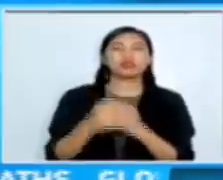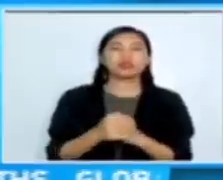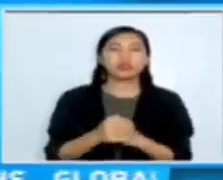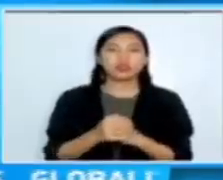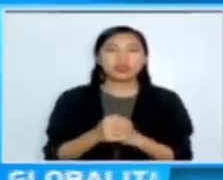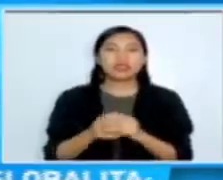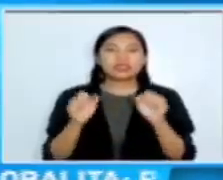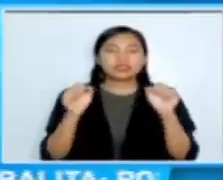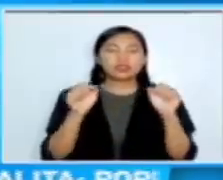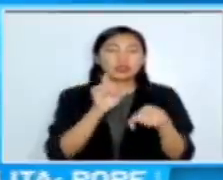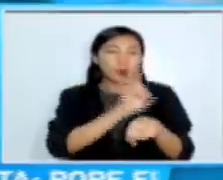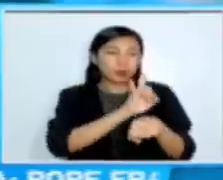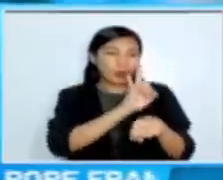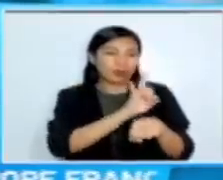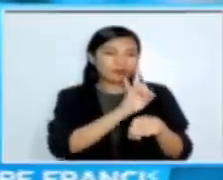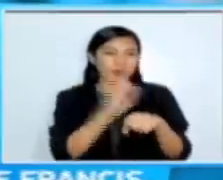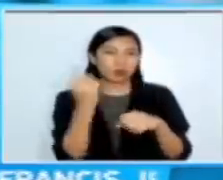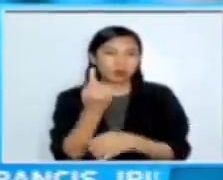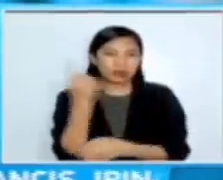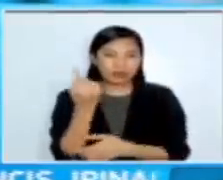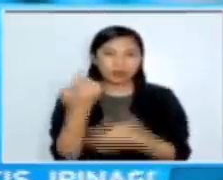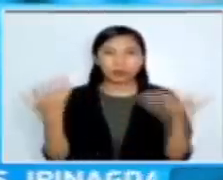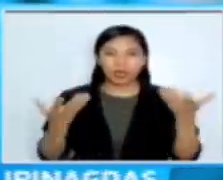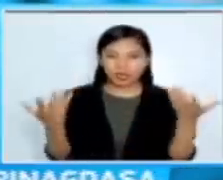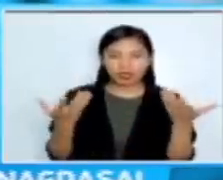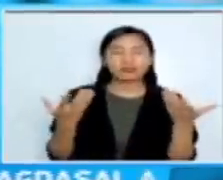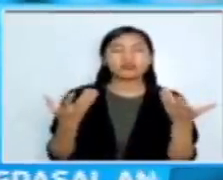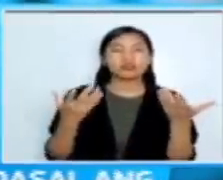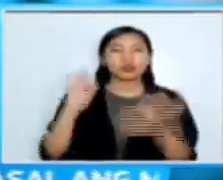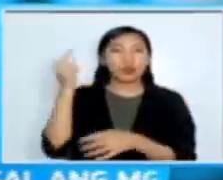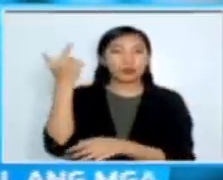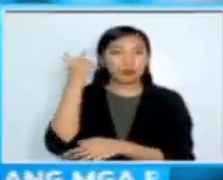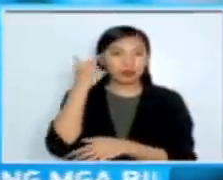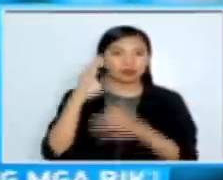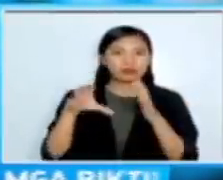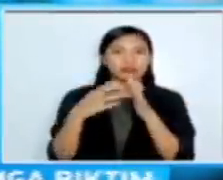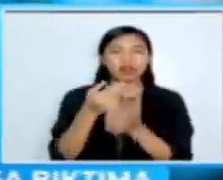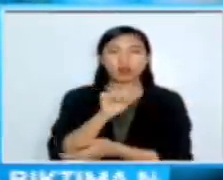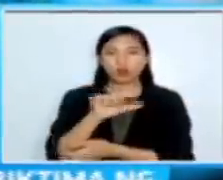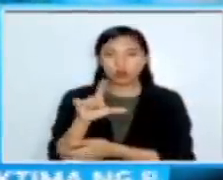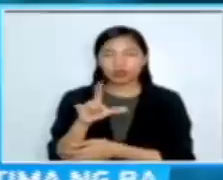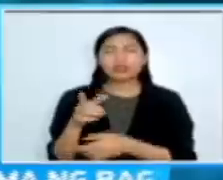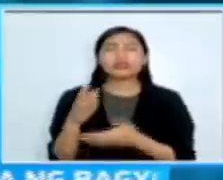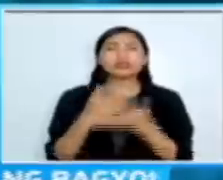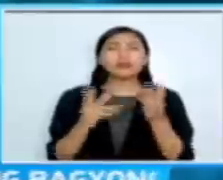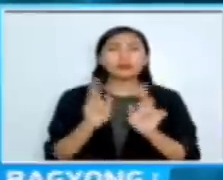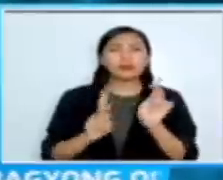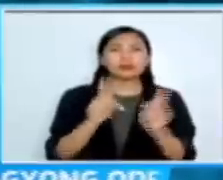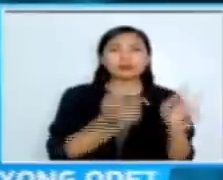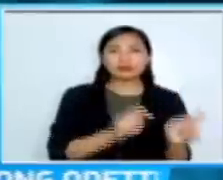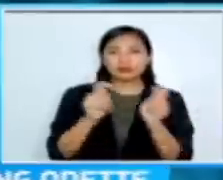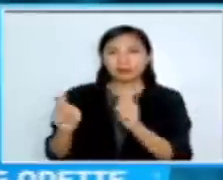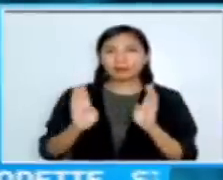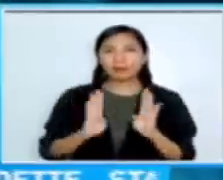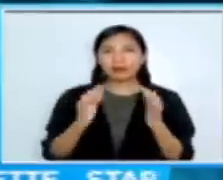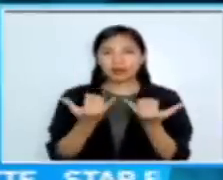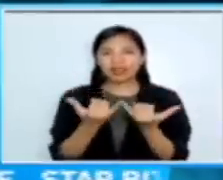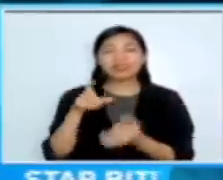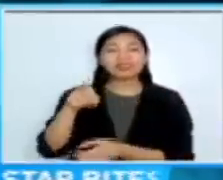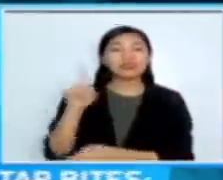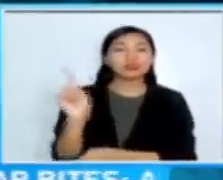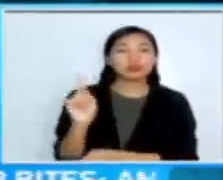ng munisipyo. May iba ring lumipat ng barangay. Anya, kailangan ng mga residente ngayon ng pagkain,